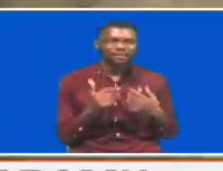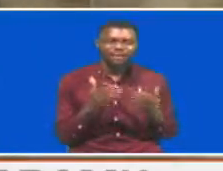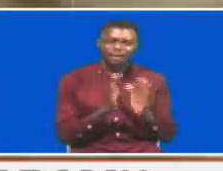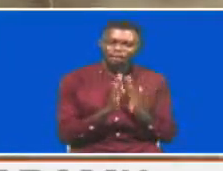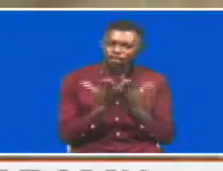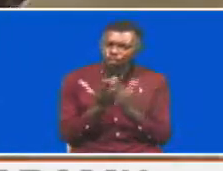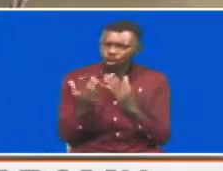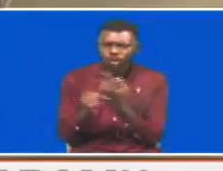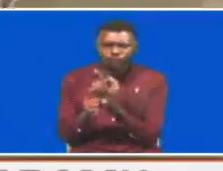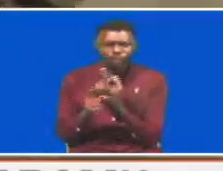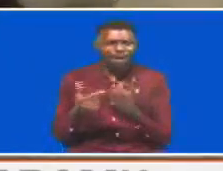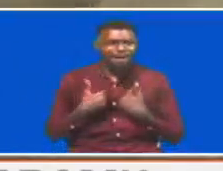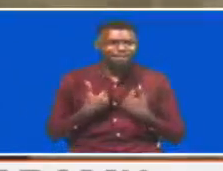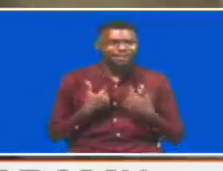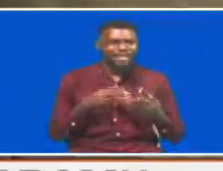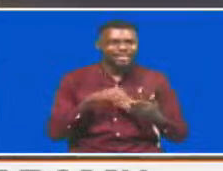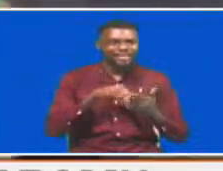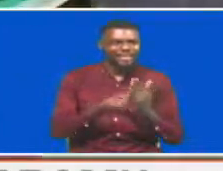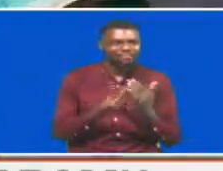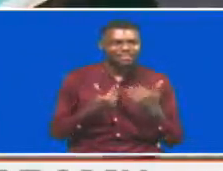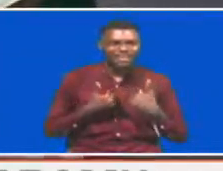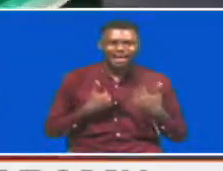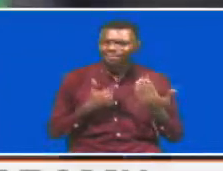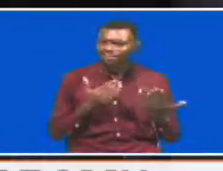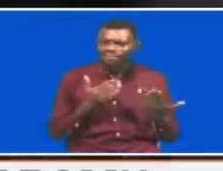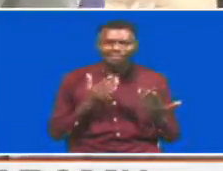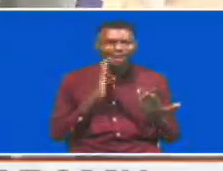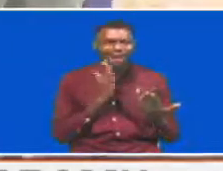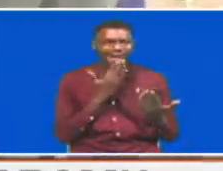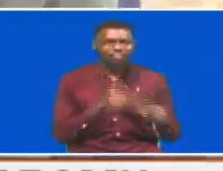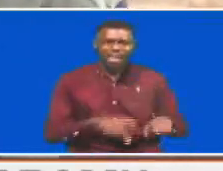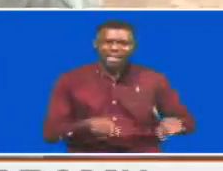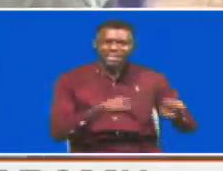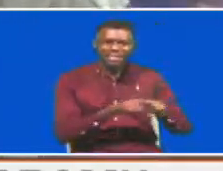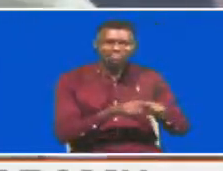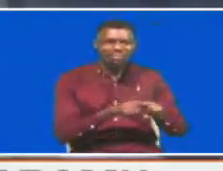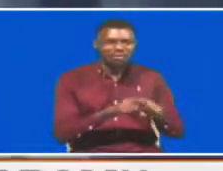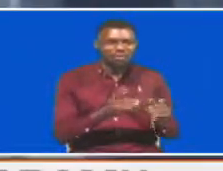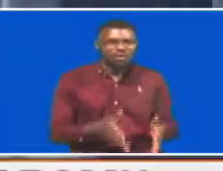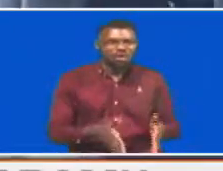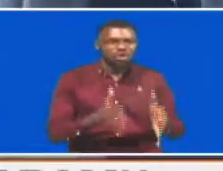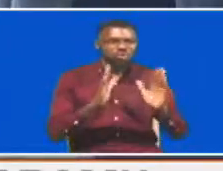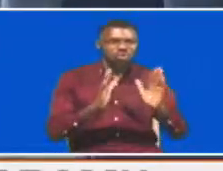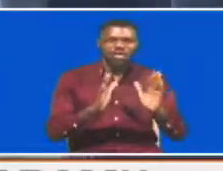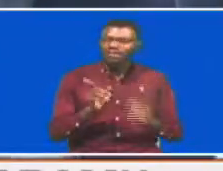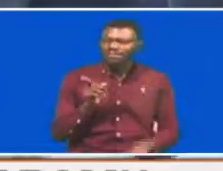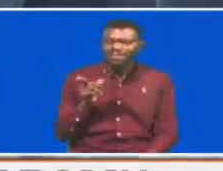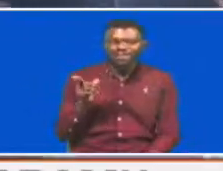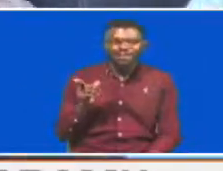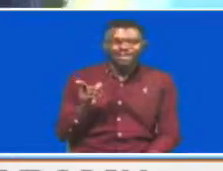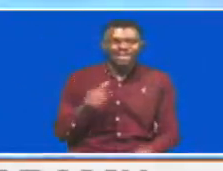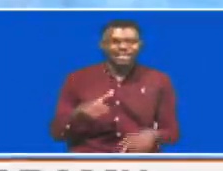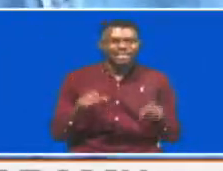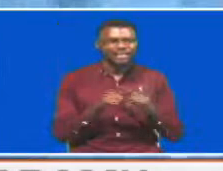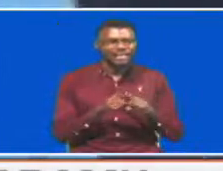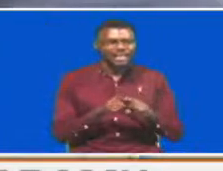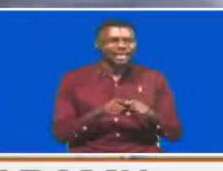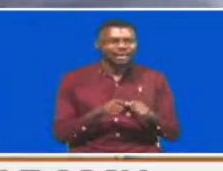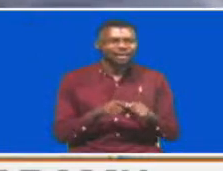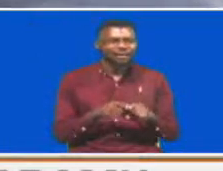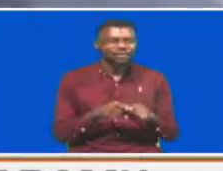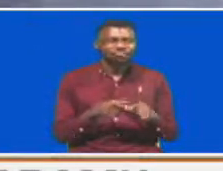vitabu kadhaa vya risiti ambavyo vinafanana na ile risiti katika barabara ya Tia. Kwenye kizuizi cha